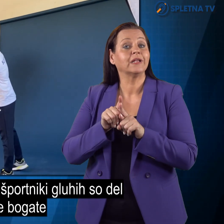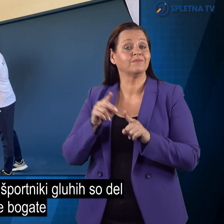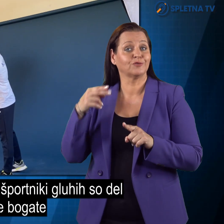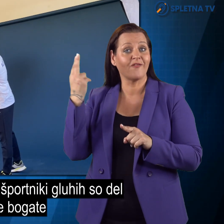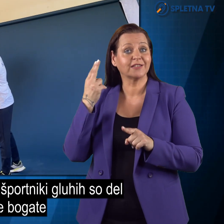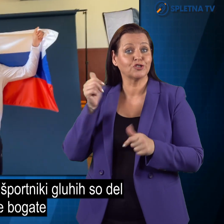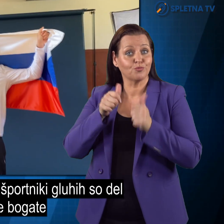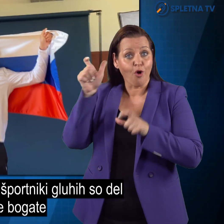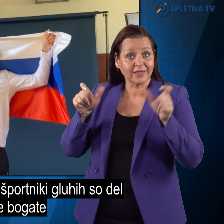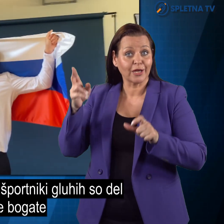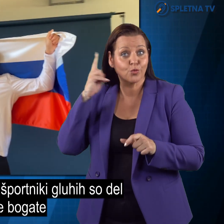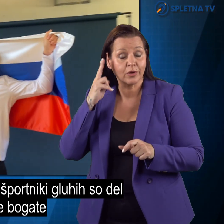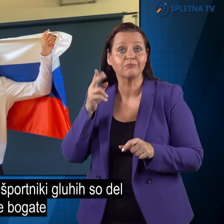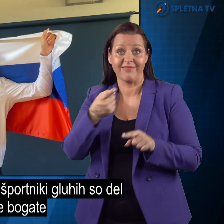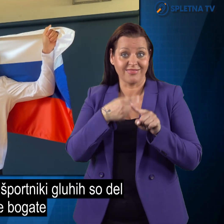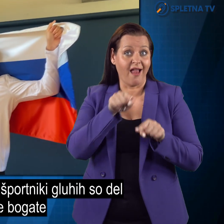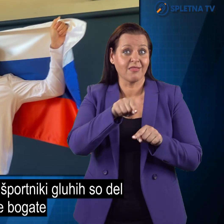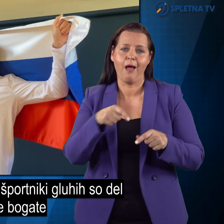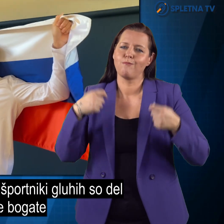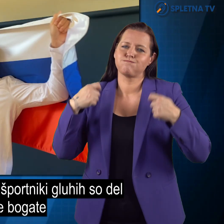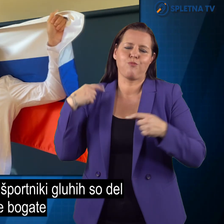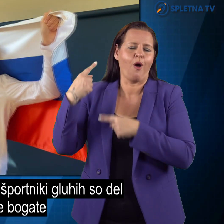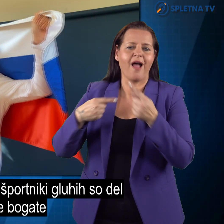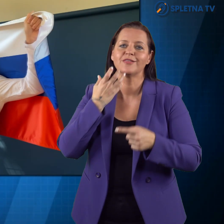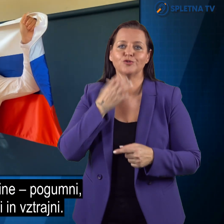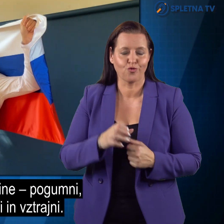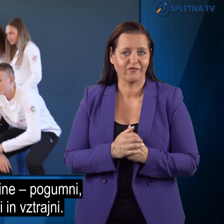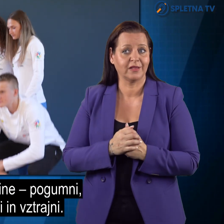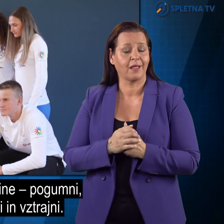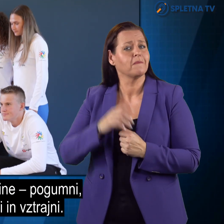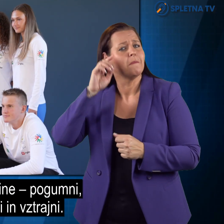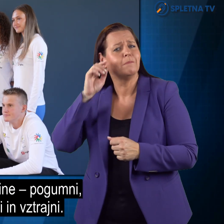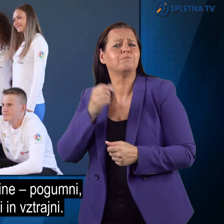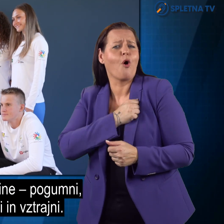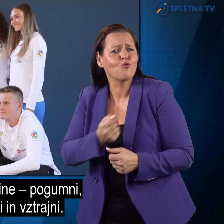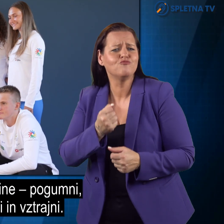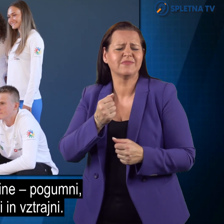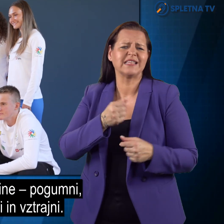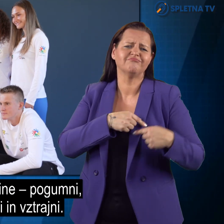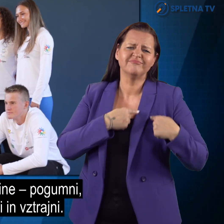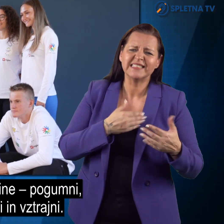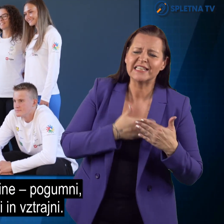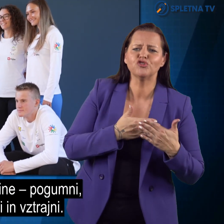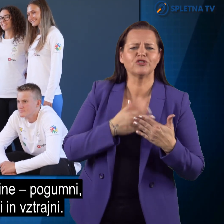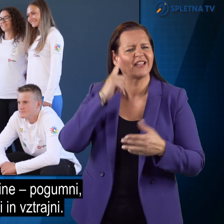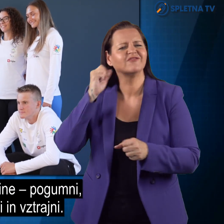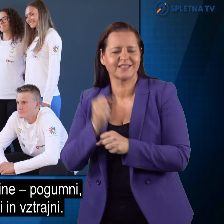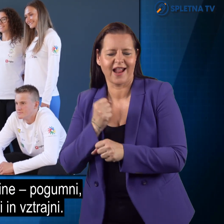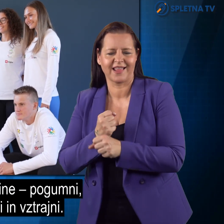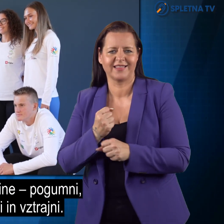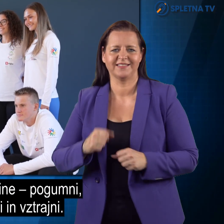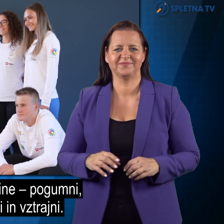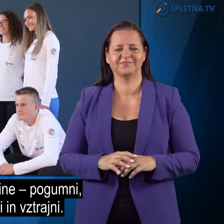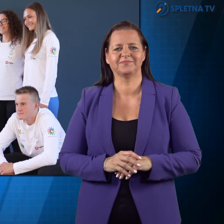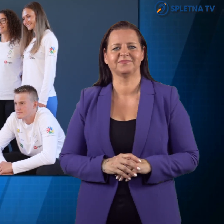Tudi slovenski športniki gluhih so del te bogate zgodovine, pogumni, srčni in vztrajni.